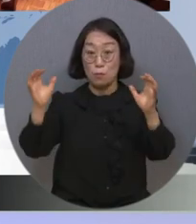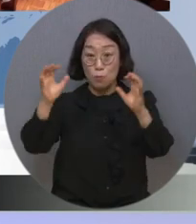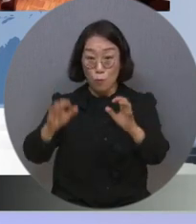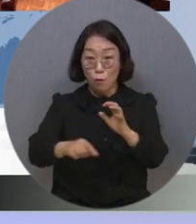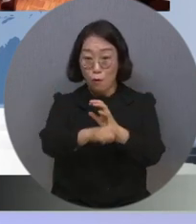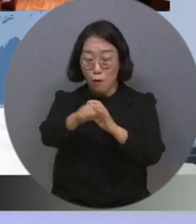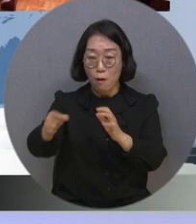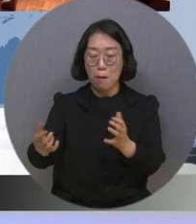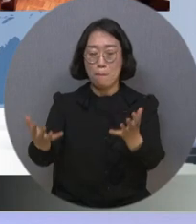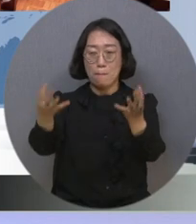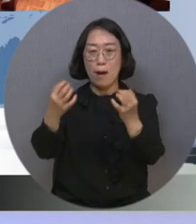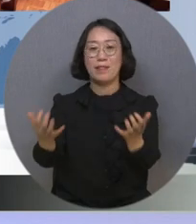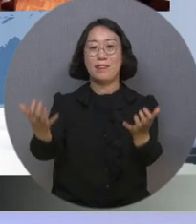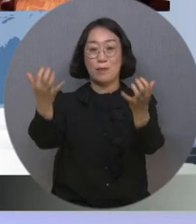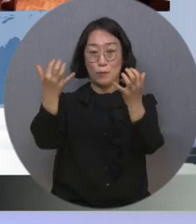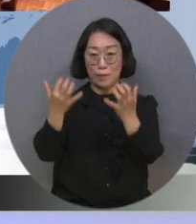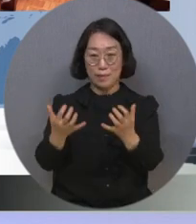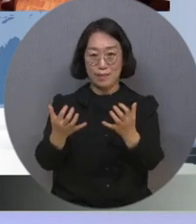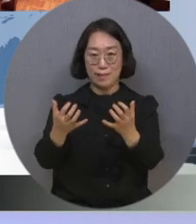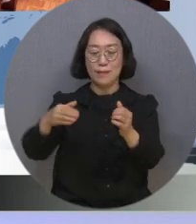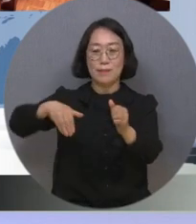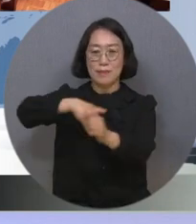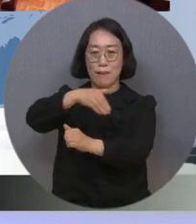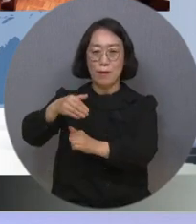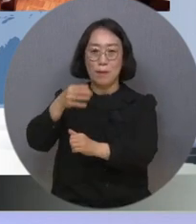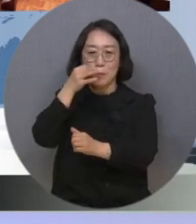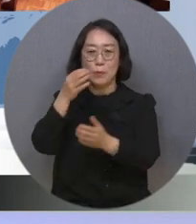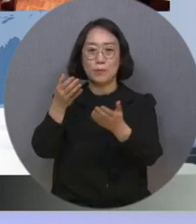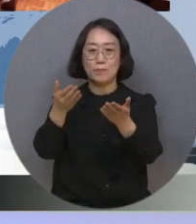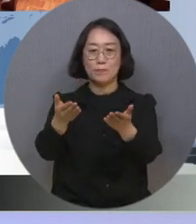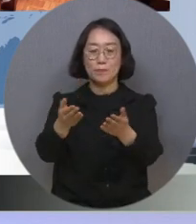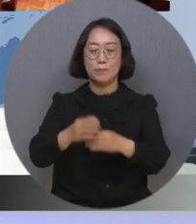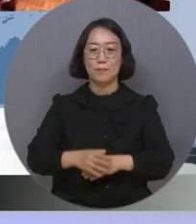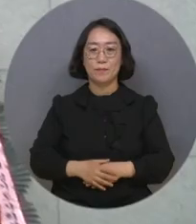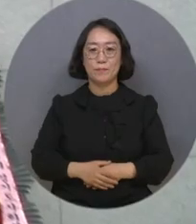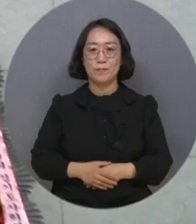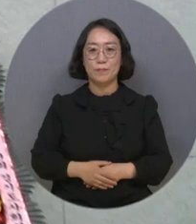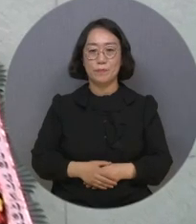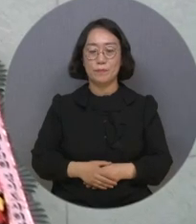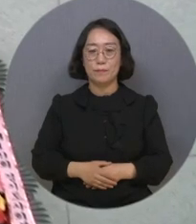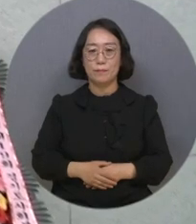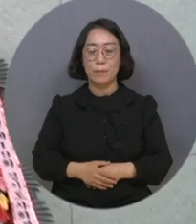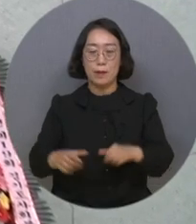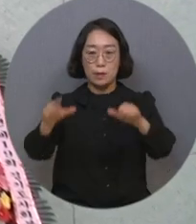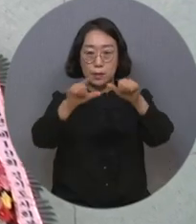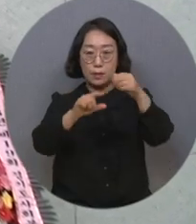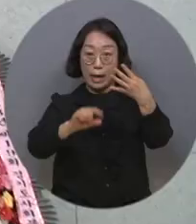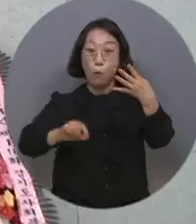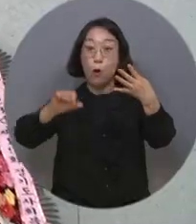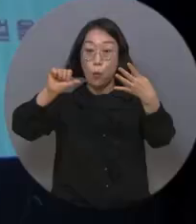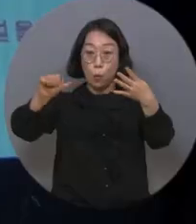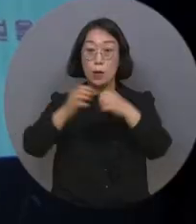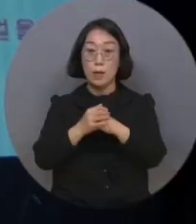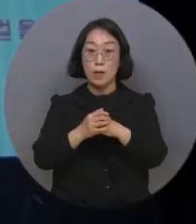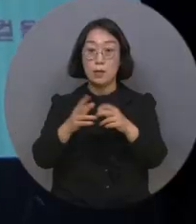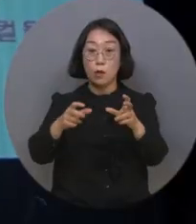사회복지사들이 함께했는데요. 현장 소식 정은성 기자가 담아왔습니다. 지난 5일 성남 오페라